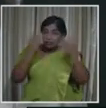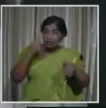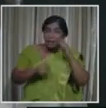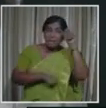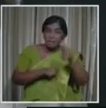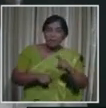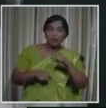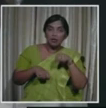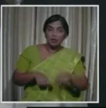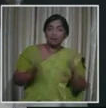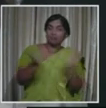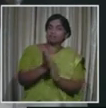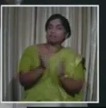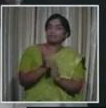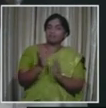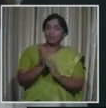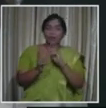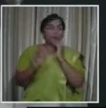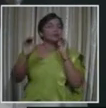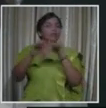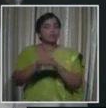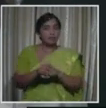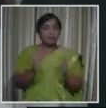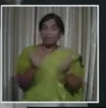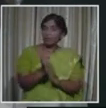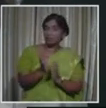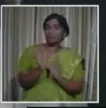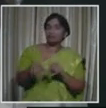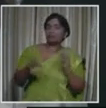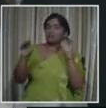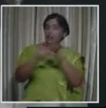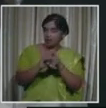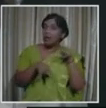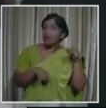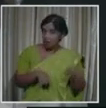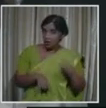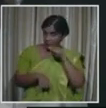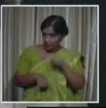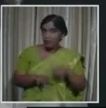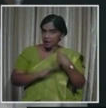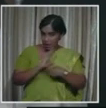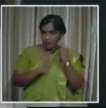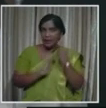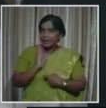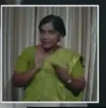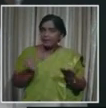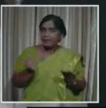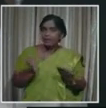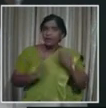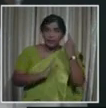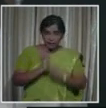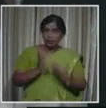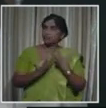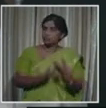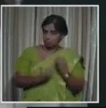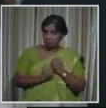වෙනුවෙන් අද අප්පුඩි ගගහද අධිකරණේ පෙනී ඉන්නවා අප්පුඩි ගගහද පෙනී ඉන්නවා මේකද අද මේ රටේ නීතිය නීතිය අද අතර අරගෙන